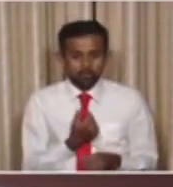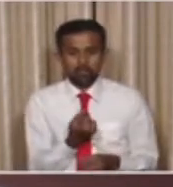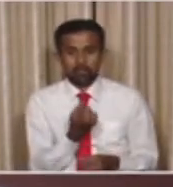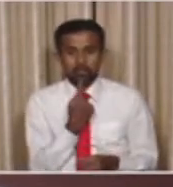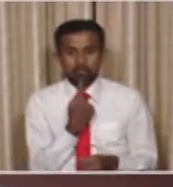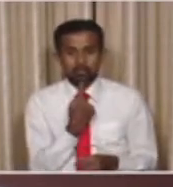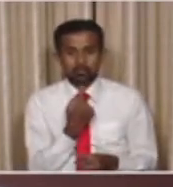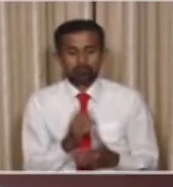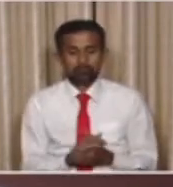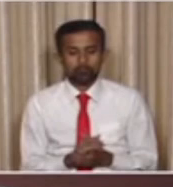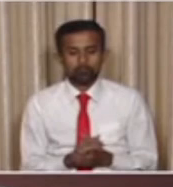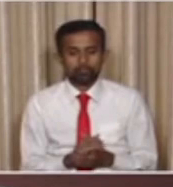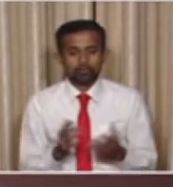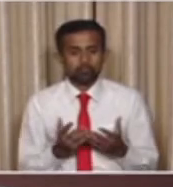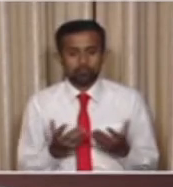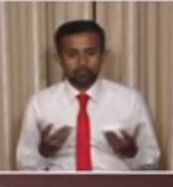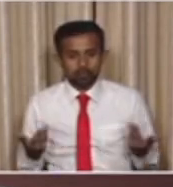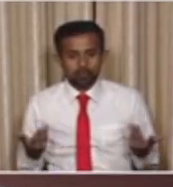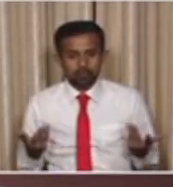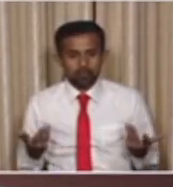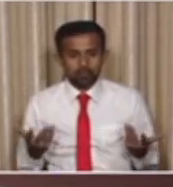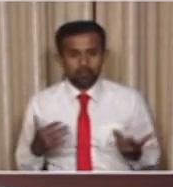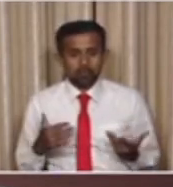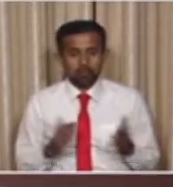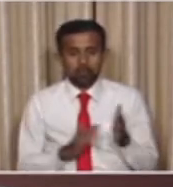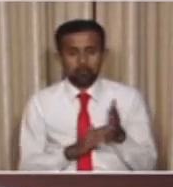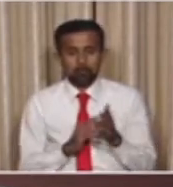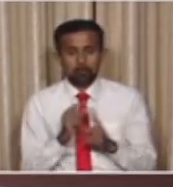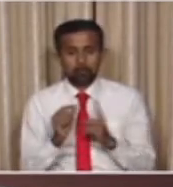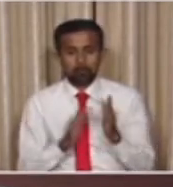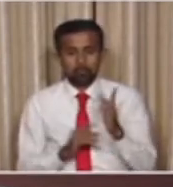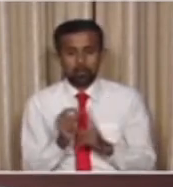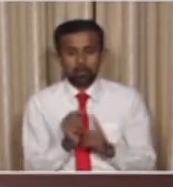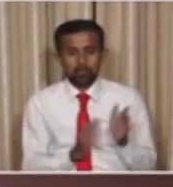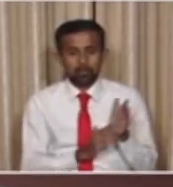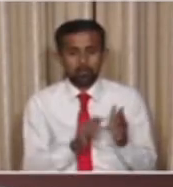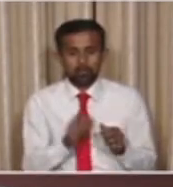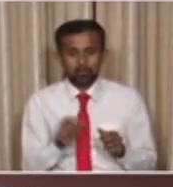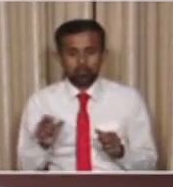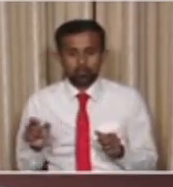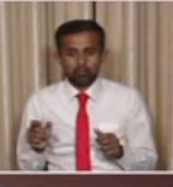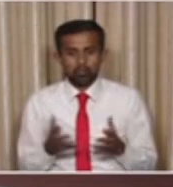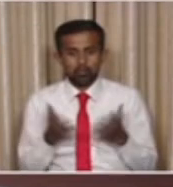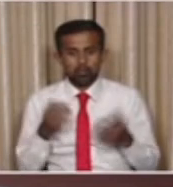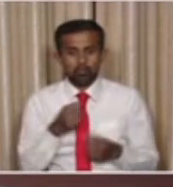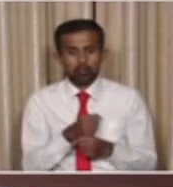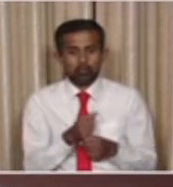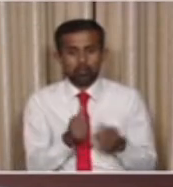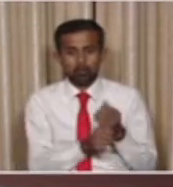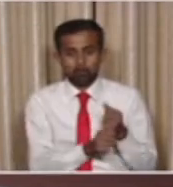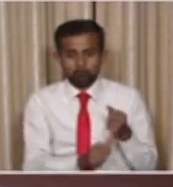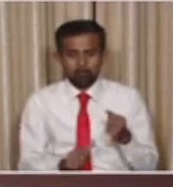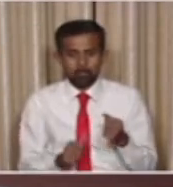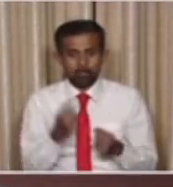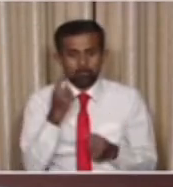මම මේ කියන්නේ එහෙම නැතුව සභාවේ සභික මන්ත්‍රීවරු සාමාන්‍යගතව බහුතරයක් ආණ්ඩු පක්ෂ නියෝජනය කරන්නේ